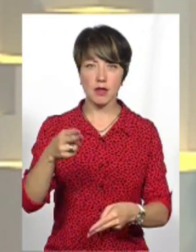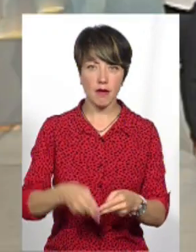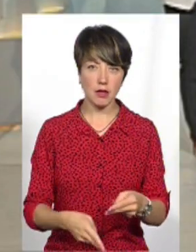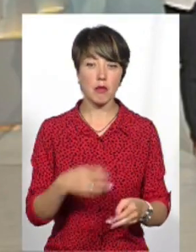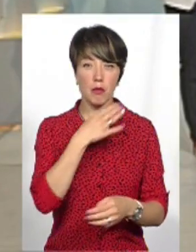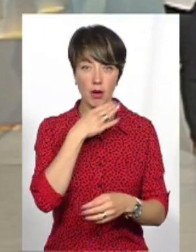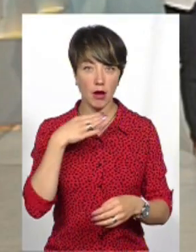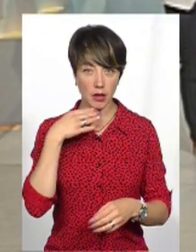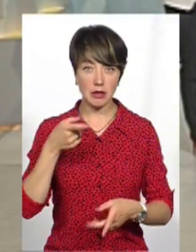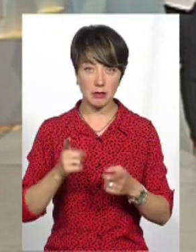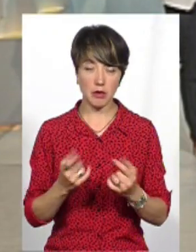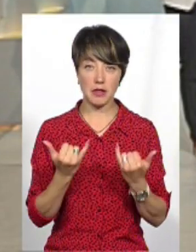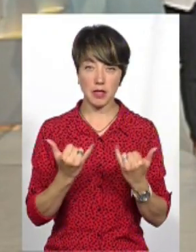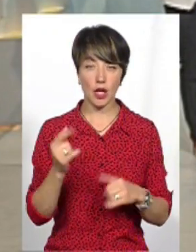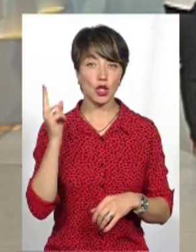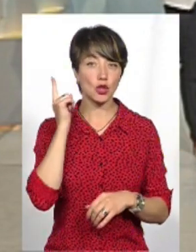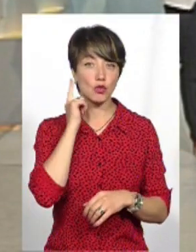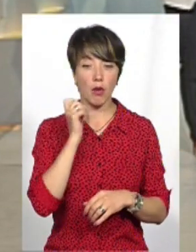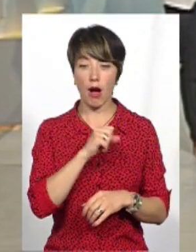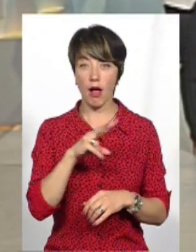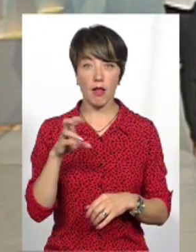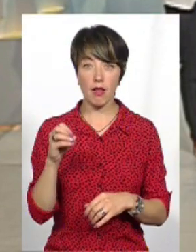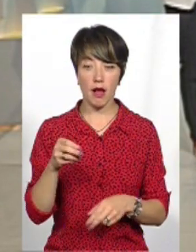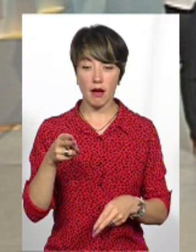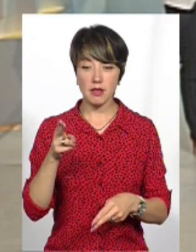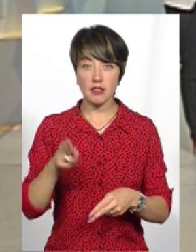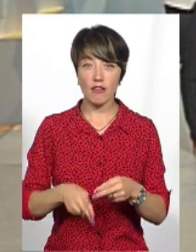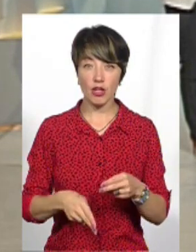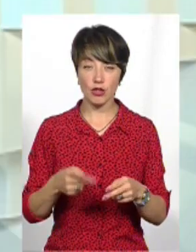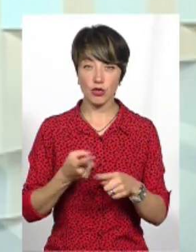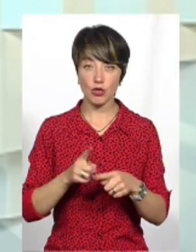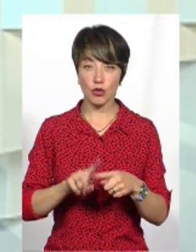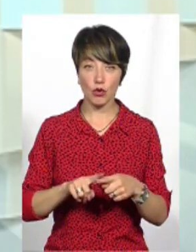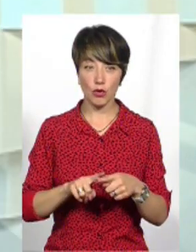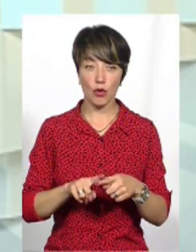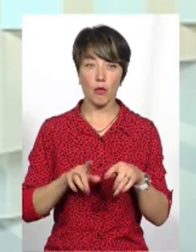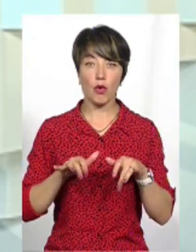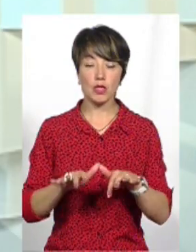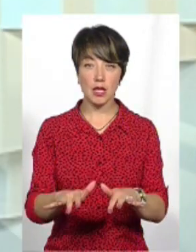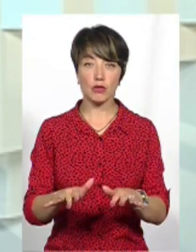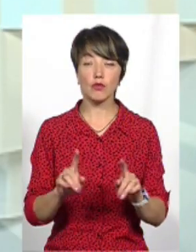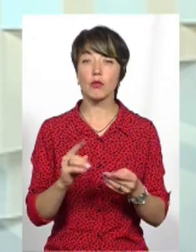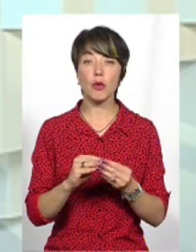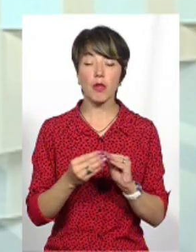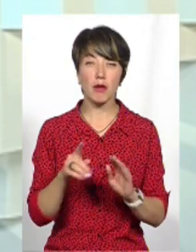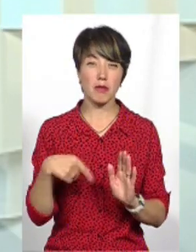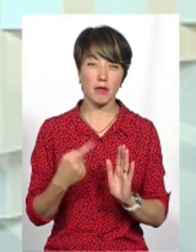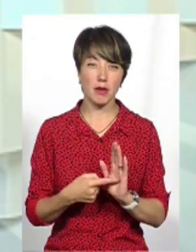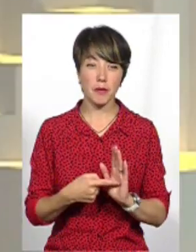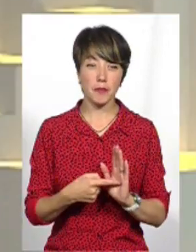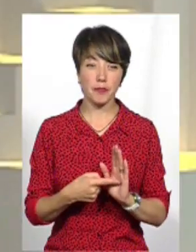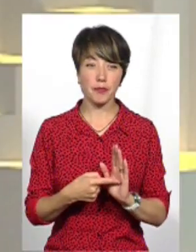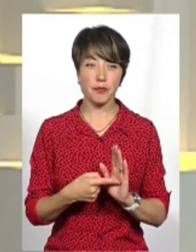бо ми ніби багато насправді зараз чуємо, але не завжди чуємо логічне завершення того порушеного процесу. Тут в чому проблема, як вважаєте?